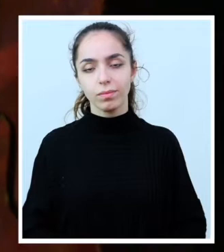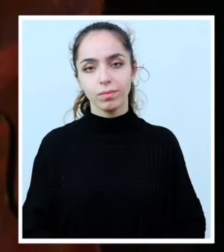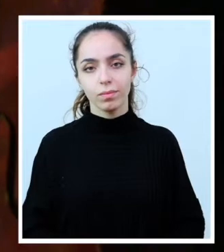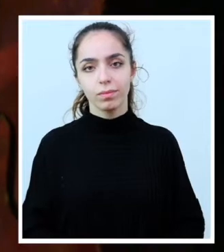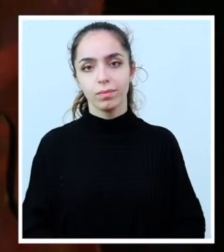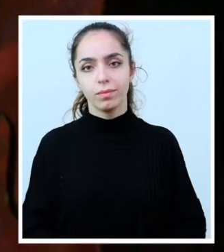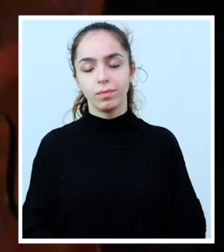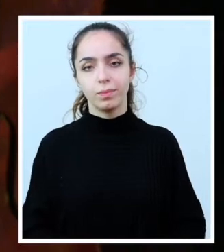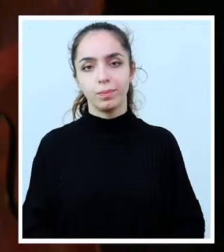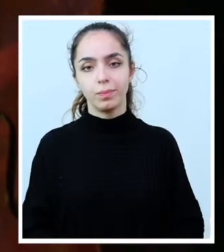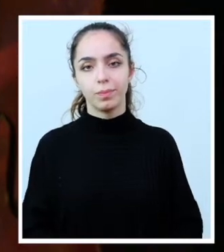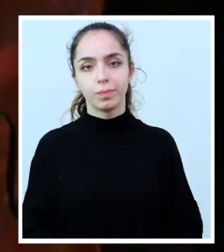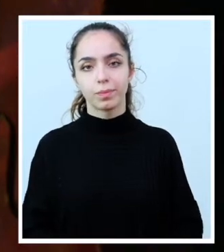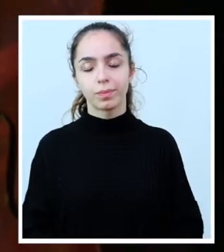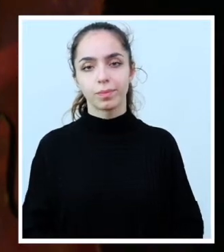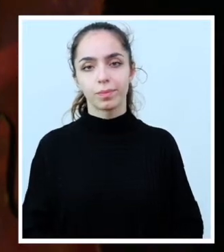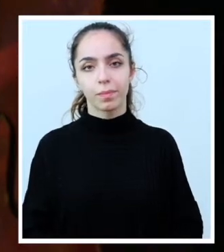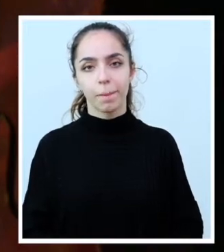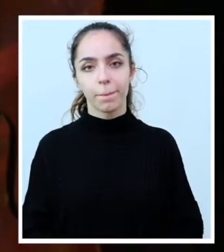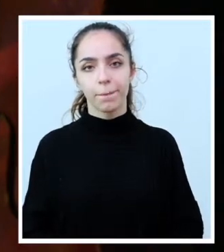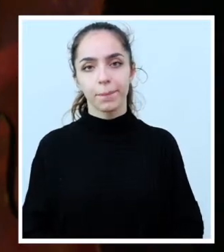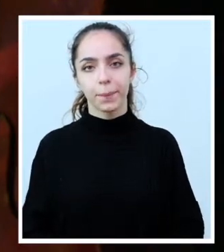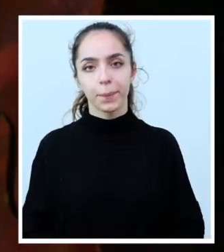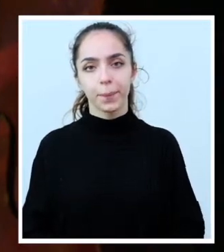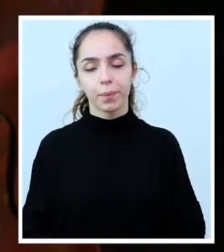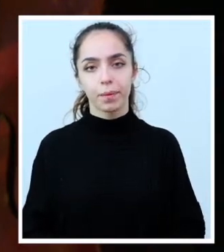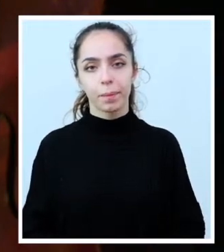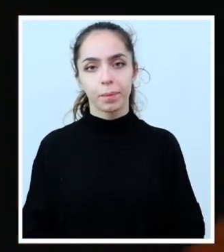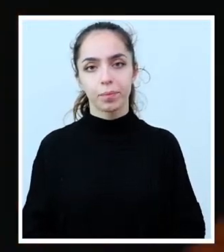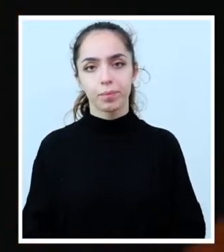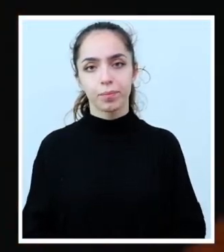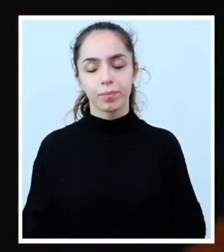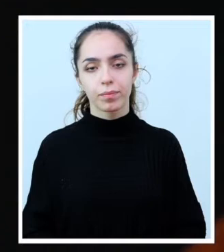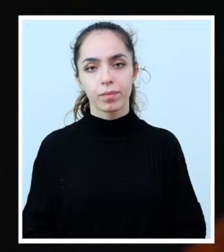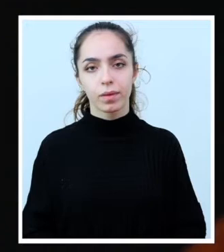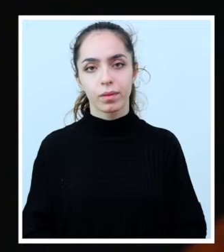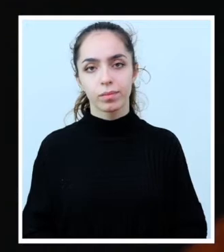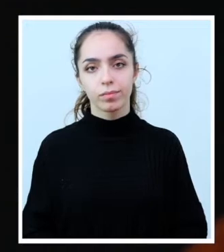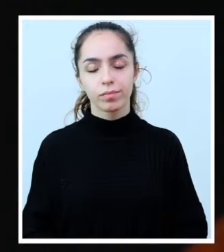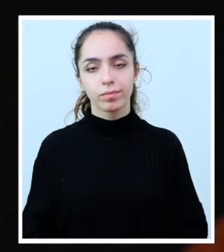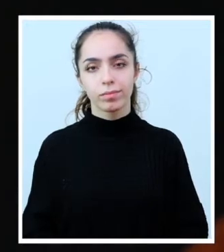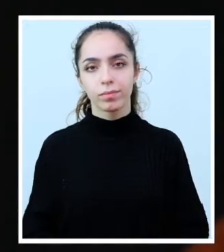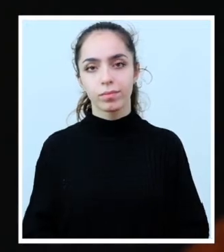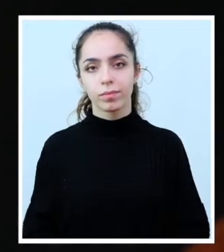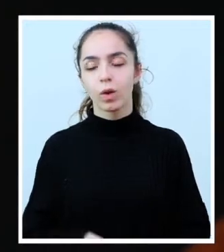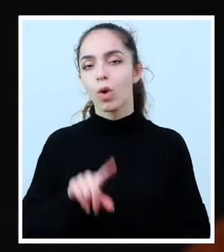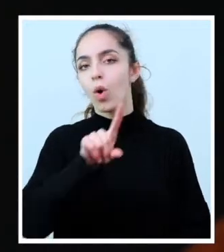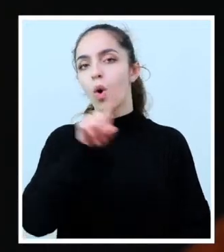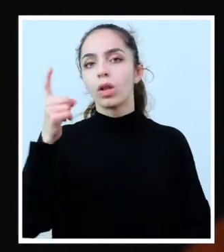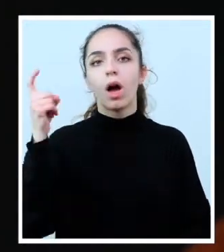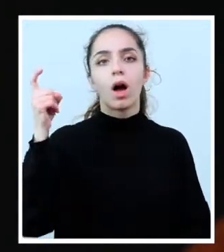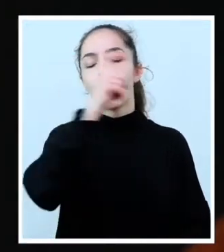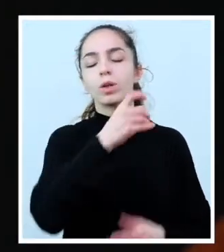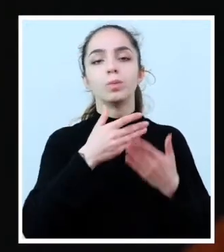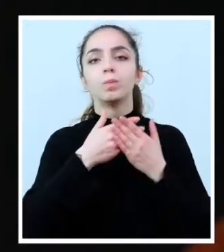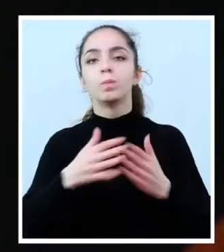ki. Müzik için seven herkes desteklemeye çalışıyor. 10 aylık büyük bir karantina ve